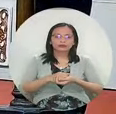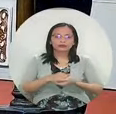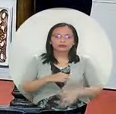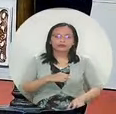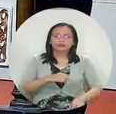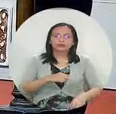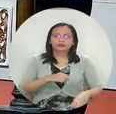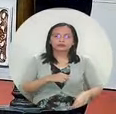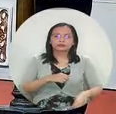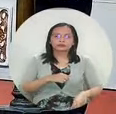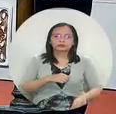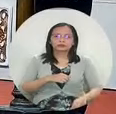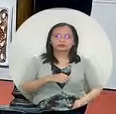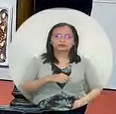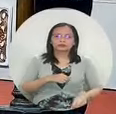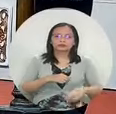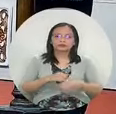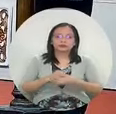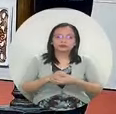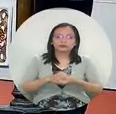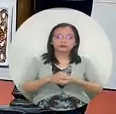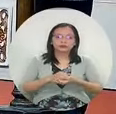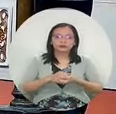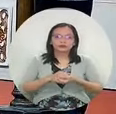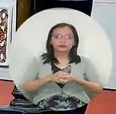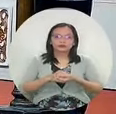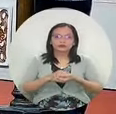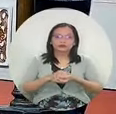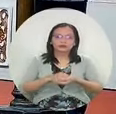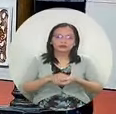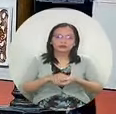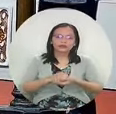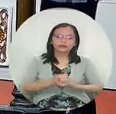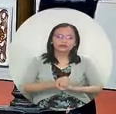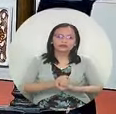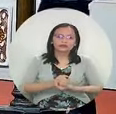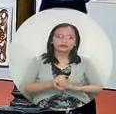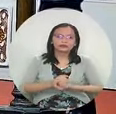babae. Grabe ito si Kabamba, magbaligya o ginamos, huwag sabaw.